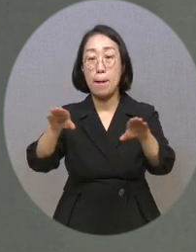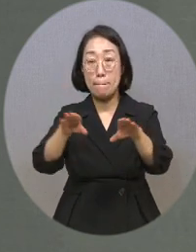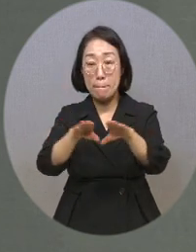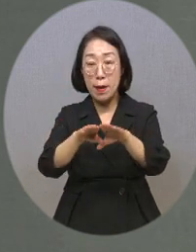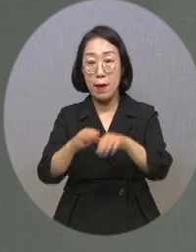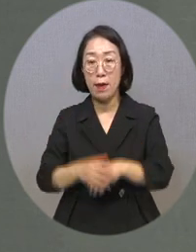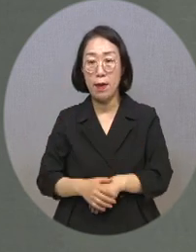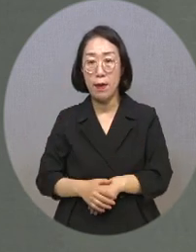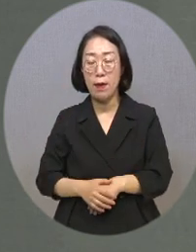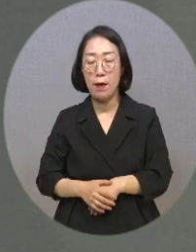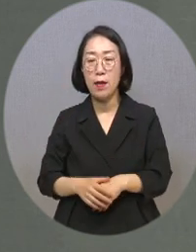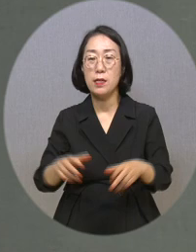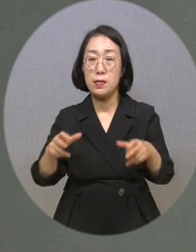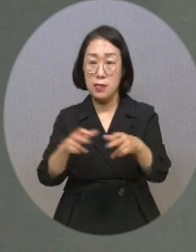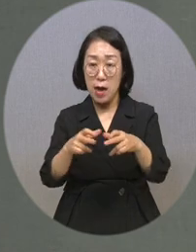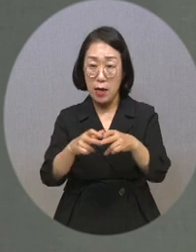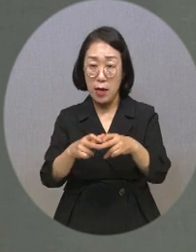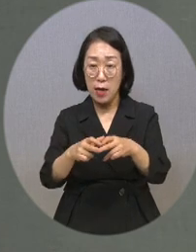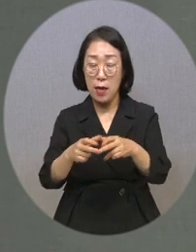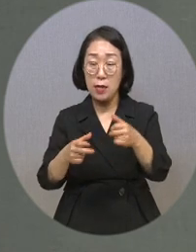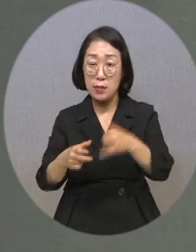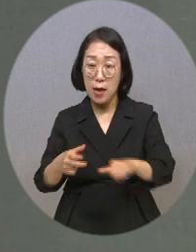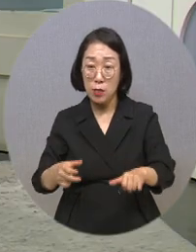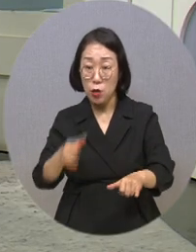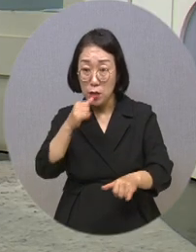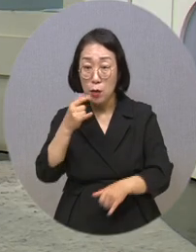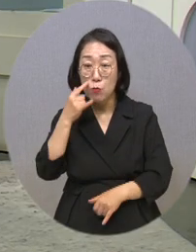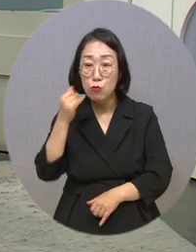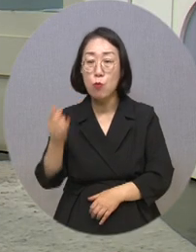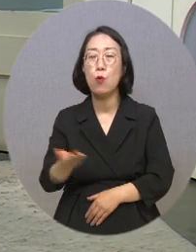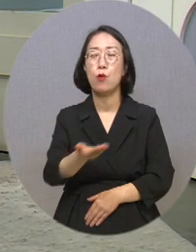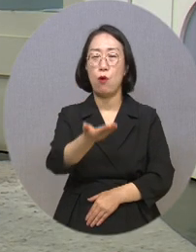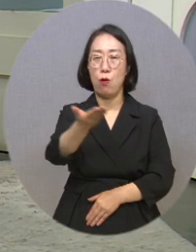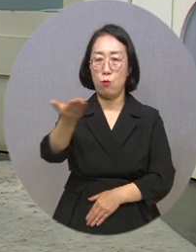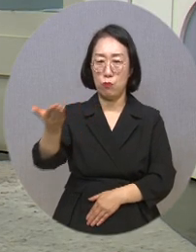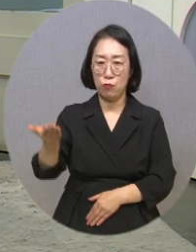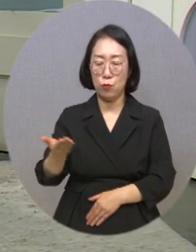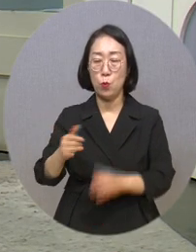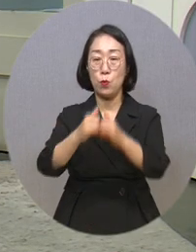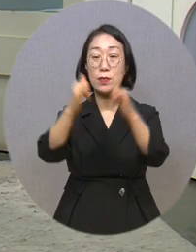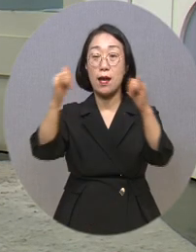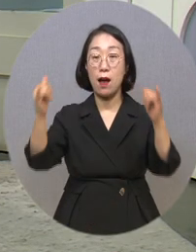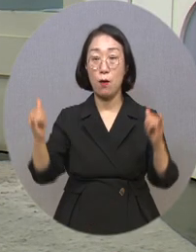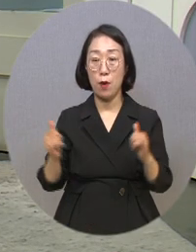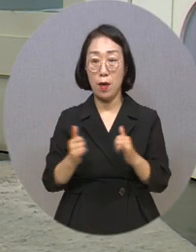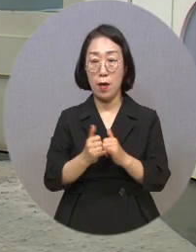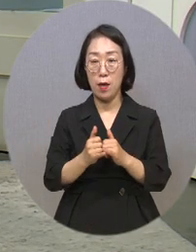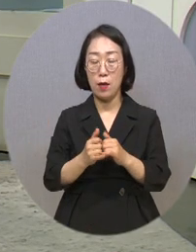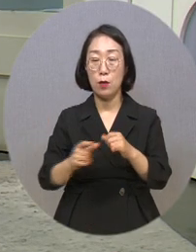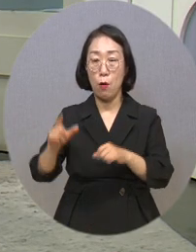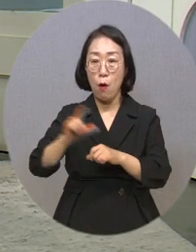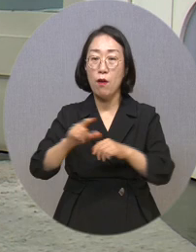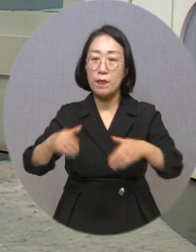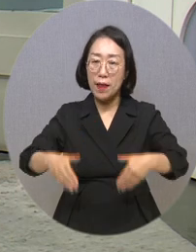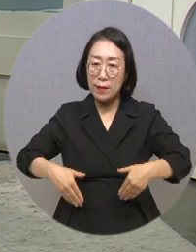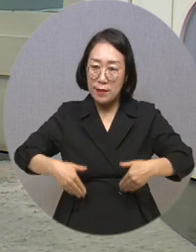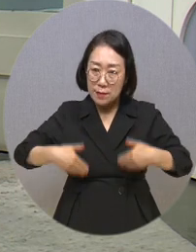자폐증을 앓고 있는 자녀를 두신 부모님이나 우리 사회는 좀 더